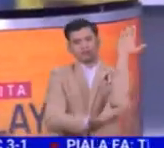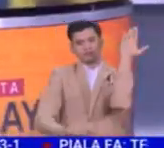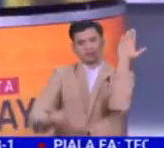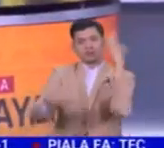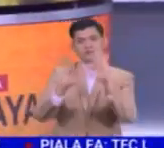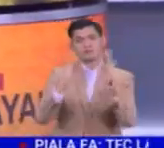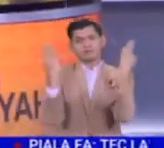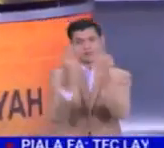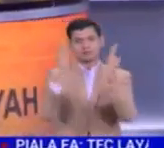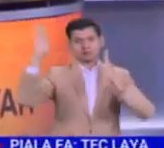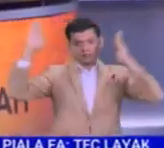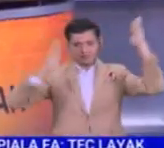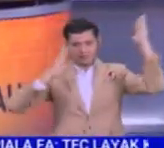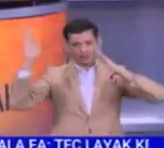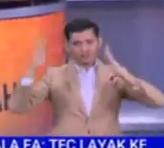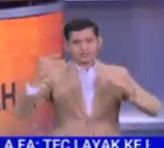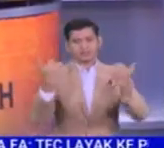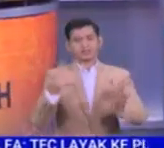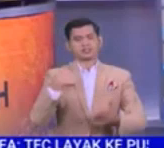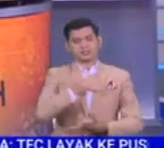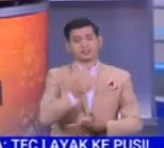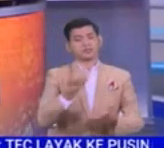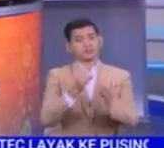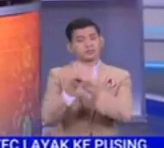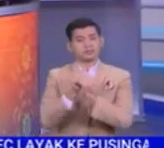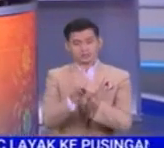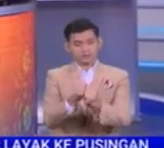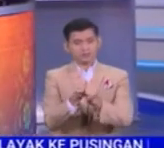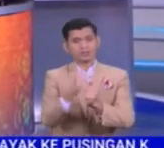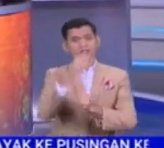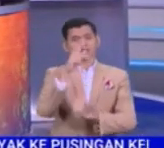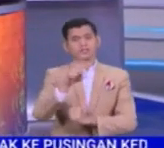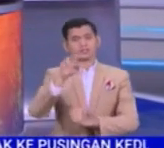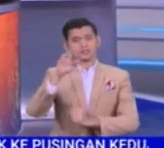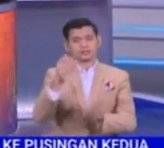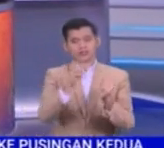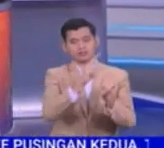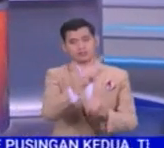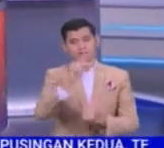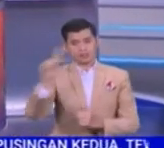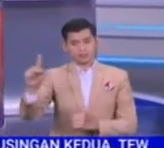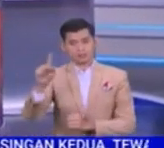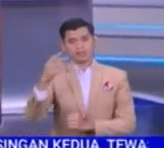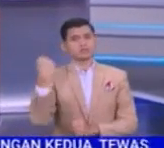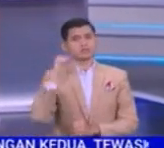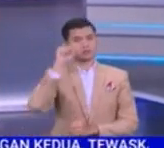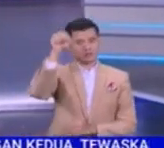keluarga Malaysia. Butirannya terus ke Kota Kinabalu bersama Anisia Dallas. Silakan, En.